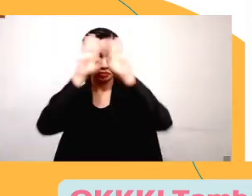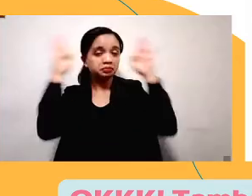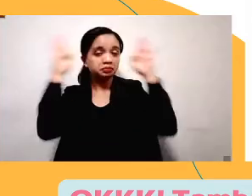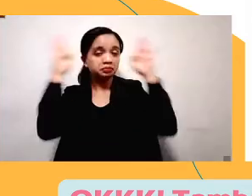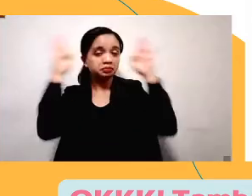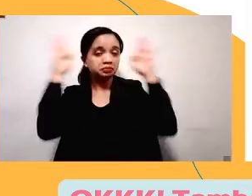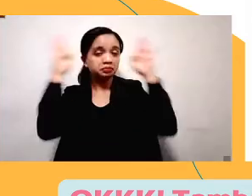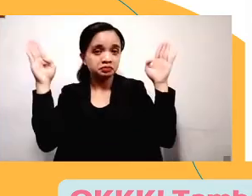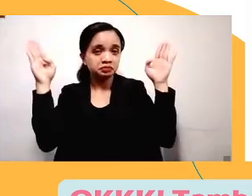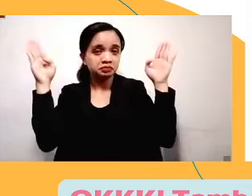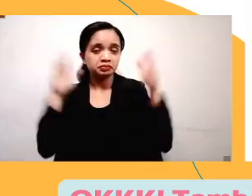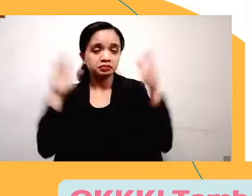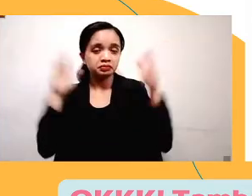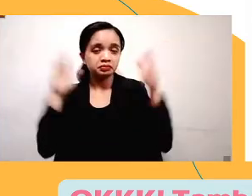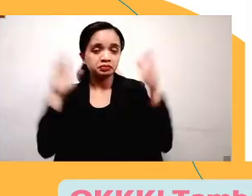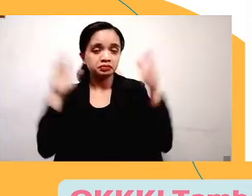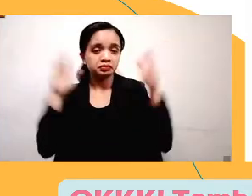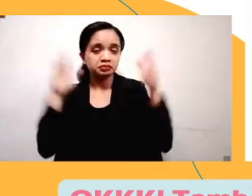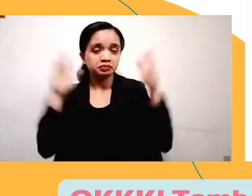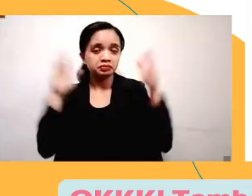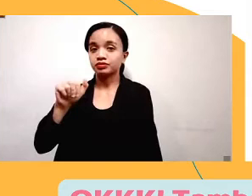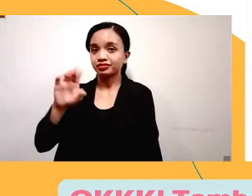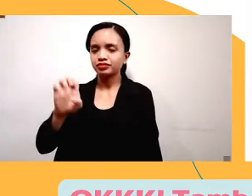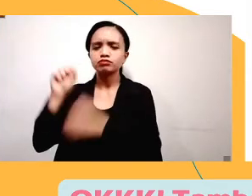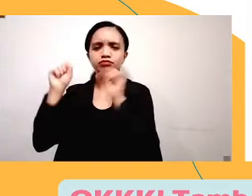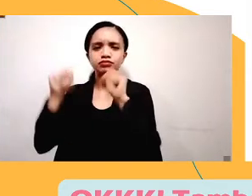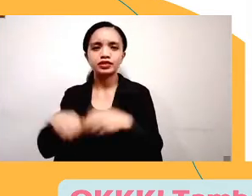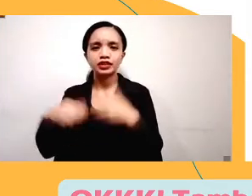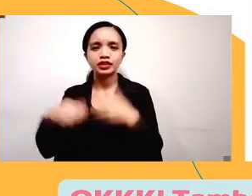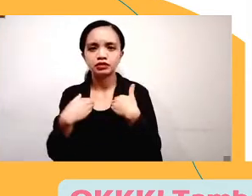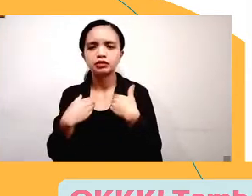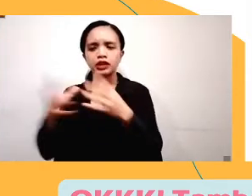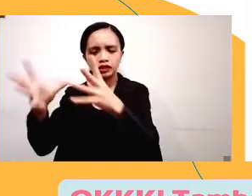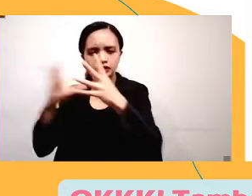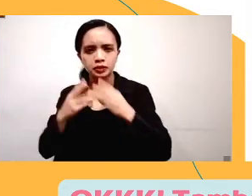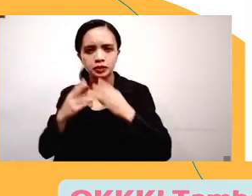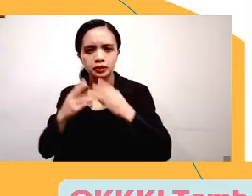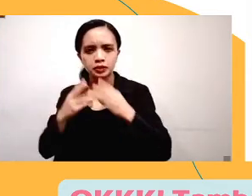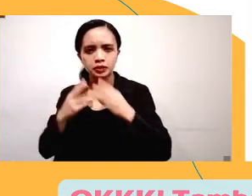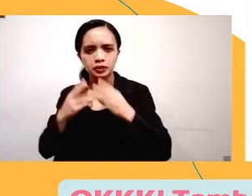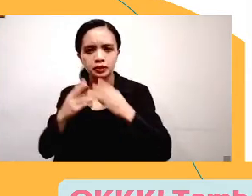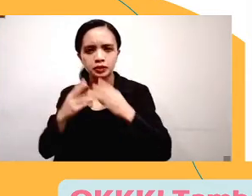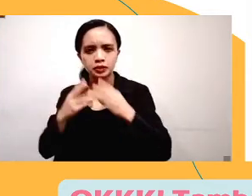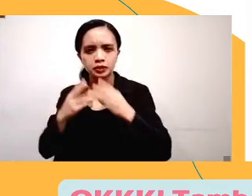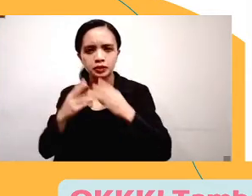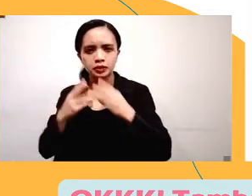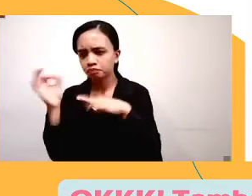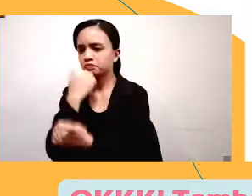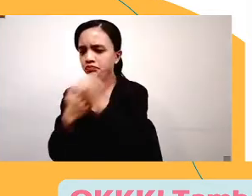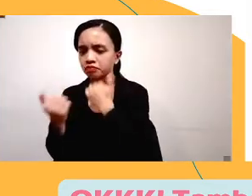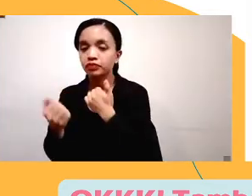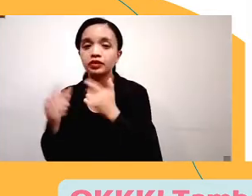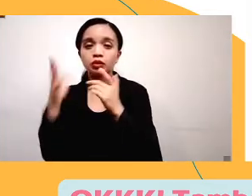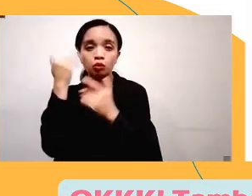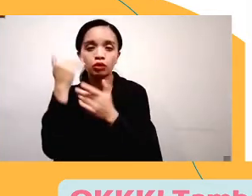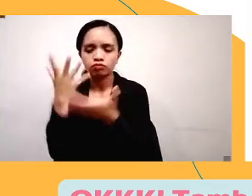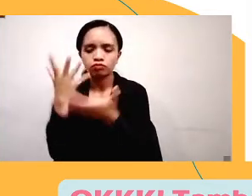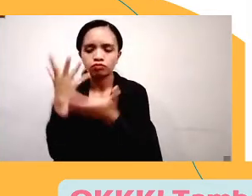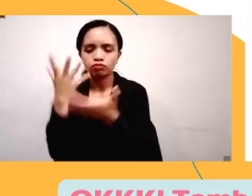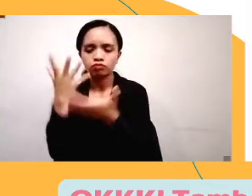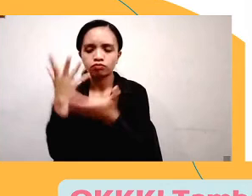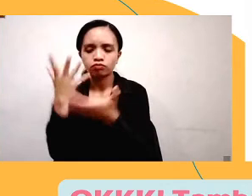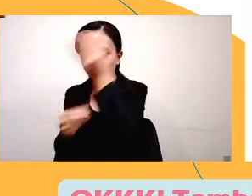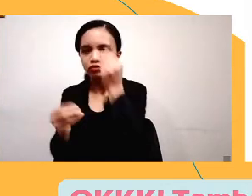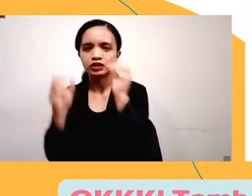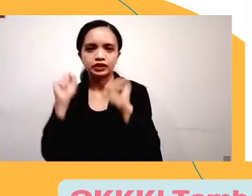si Frank, no, nakakatanggap siya ng corrections para rin may matutunan siya about it. So, sa ganong paraan, nakakatulong